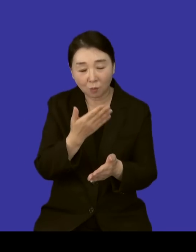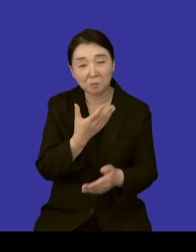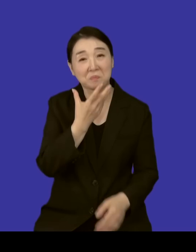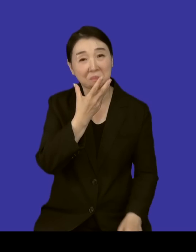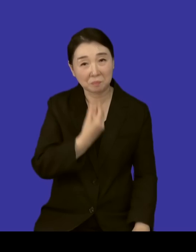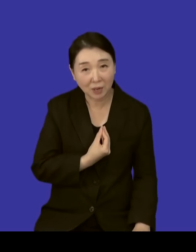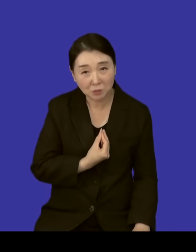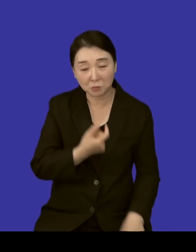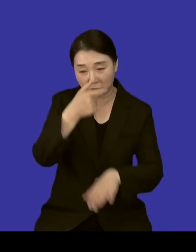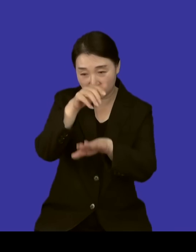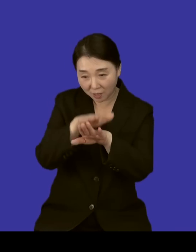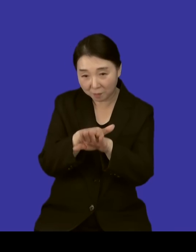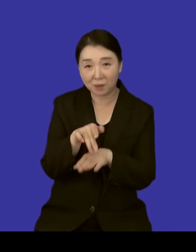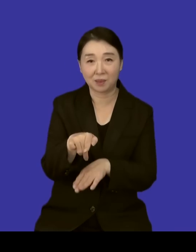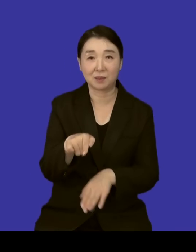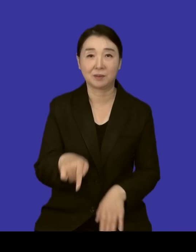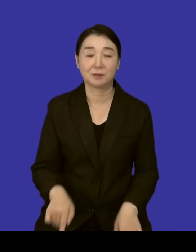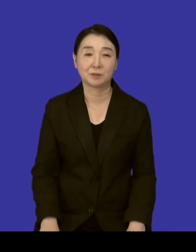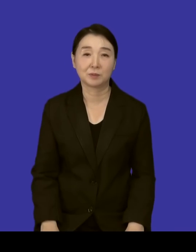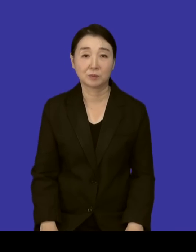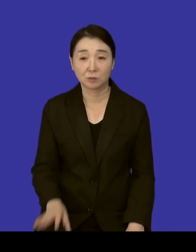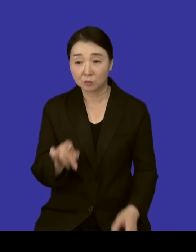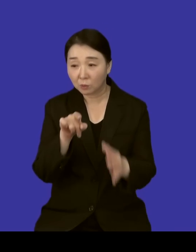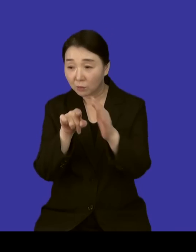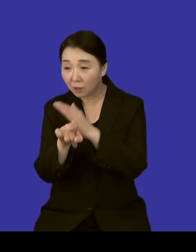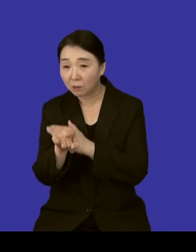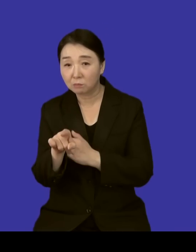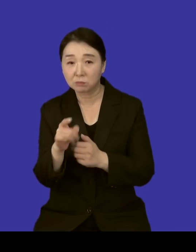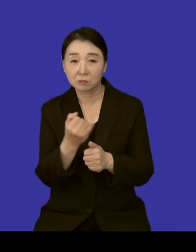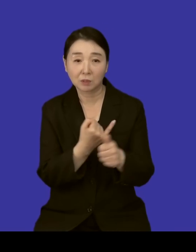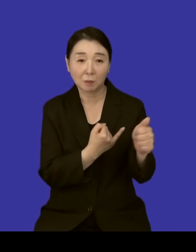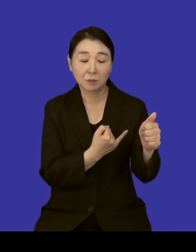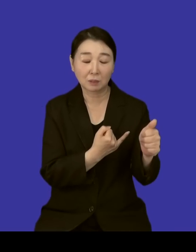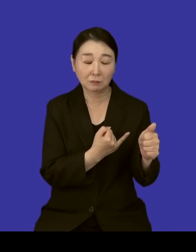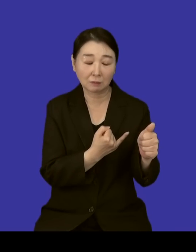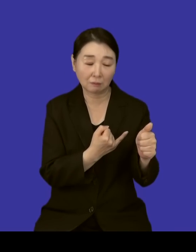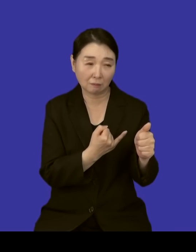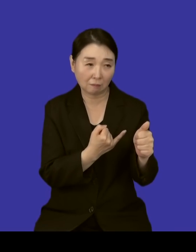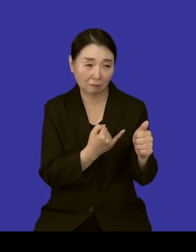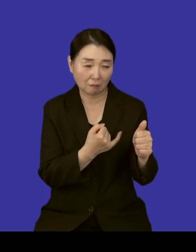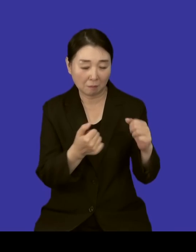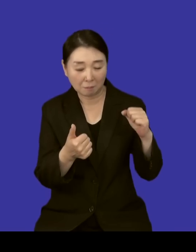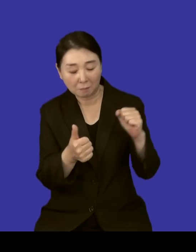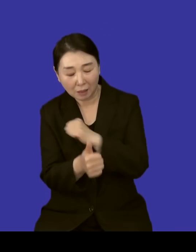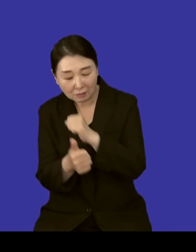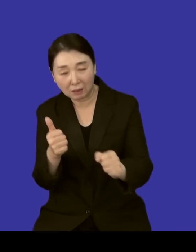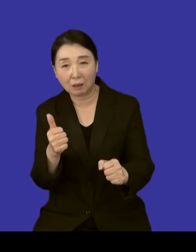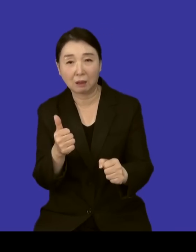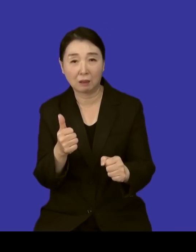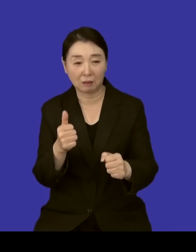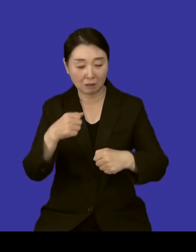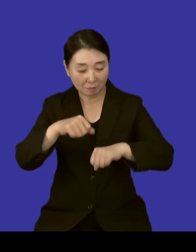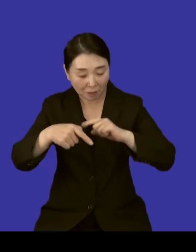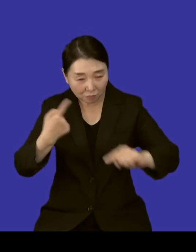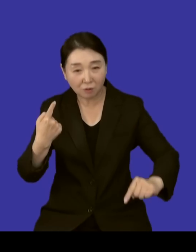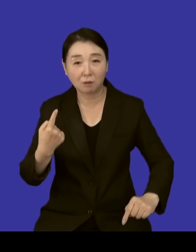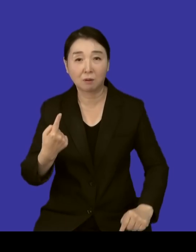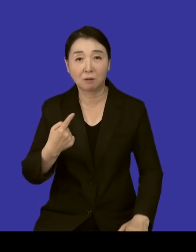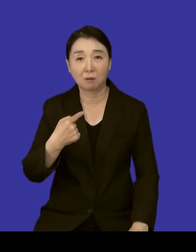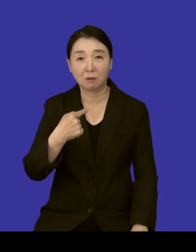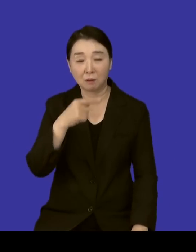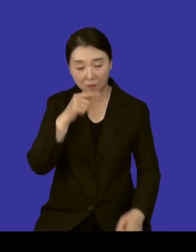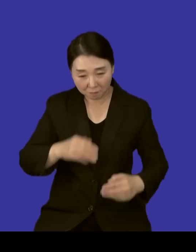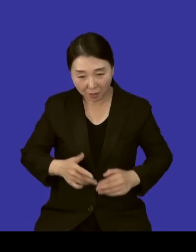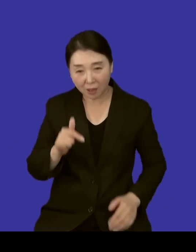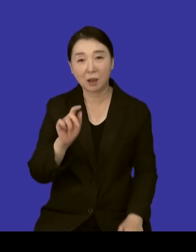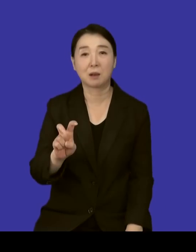네네. 거기를 이제 처음 갔는데 막 남편한테 맞아서 팔 부러진 사람에 그냥 뭐 폐암환자에 끼거리가